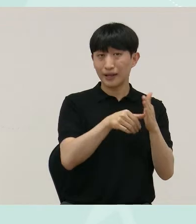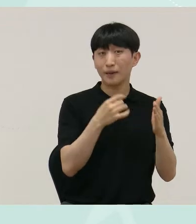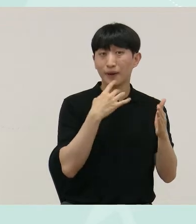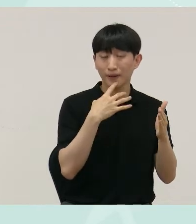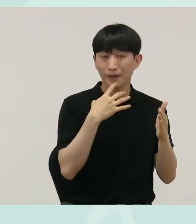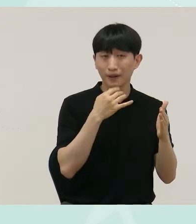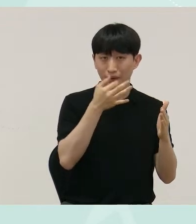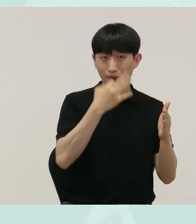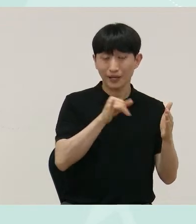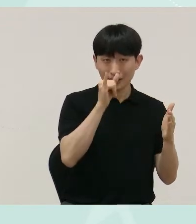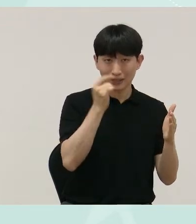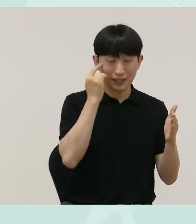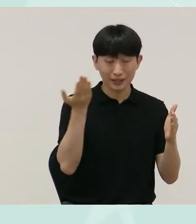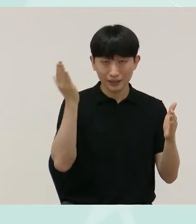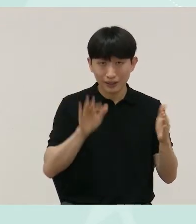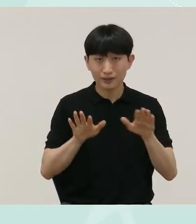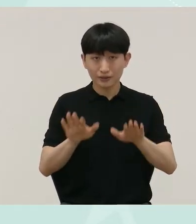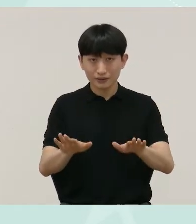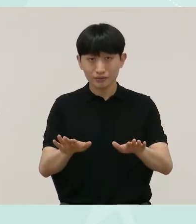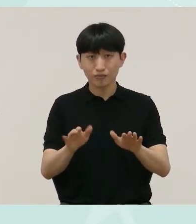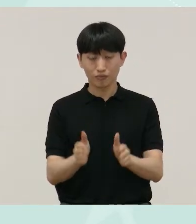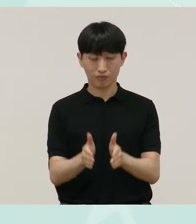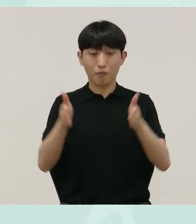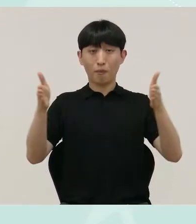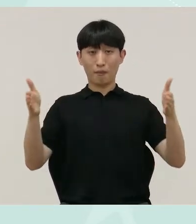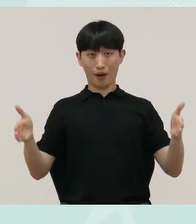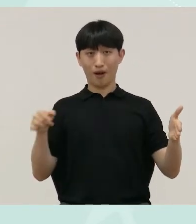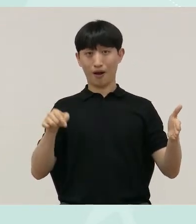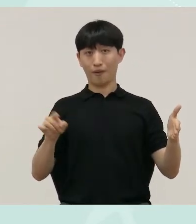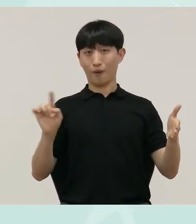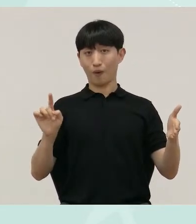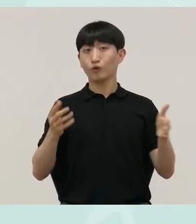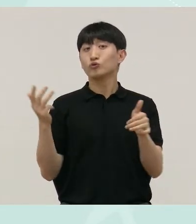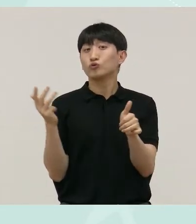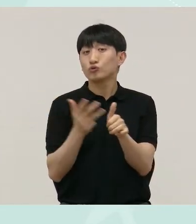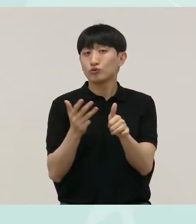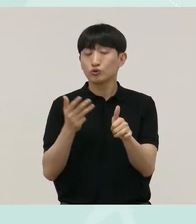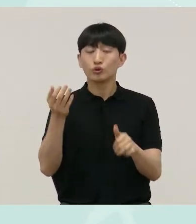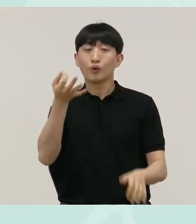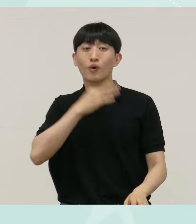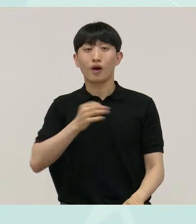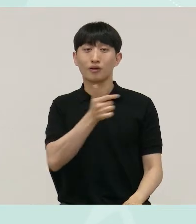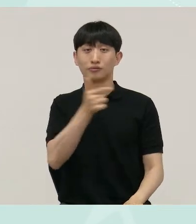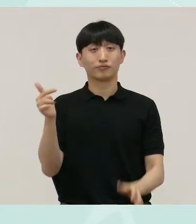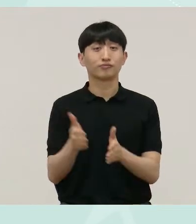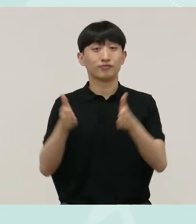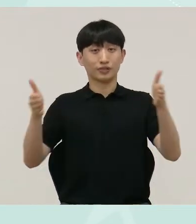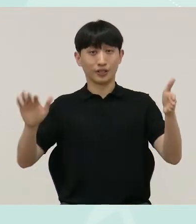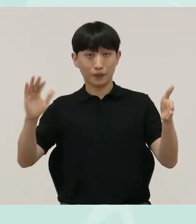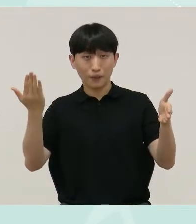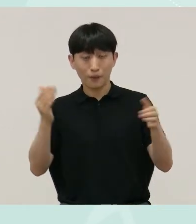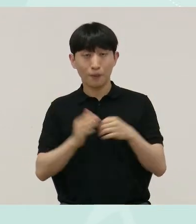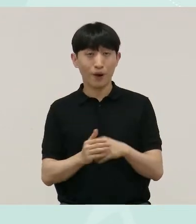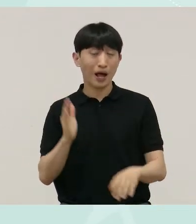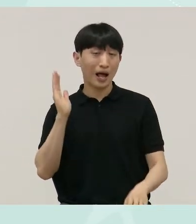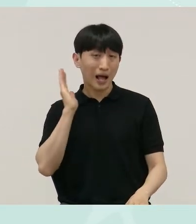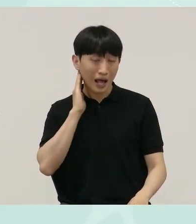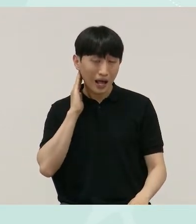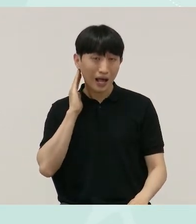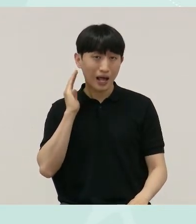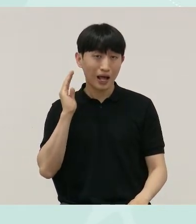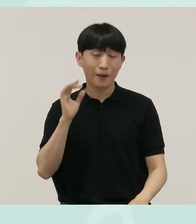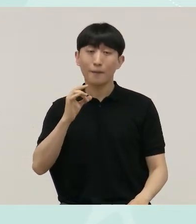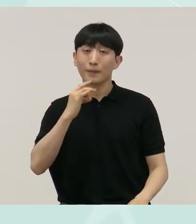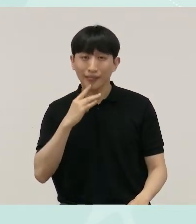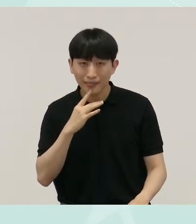말씀드렸다시피 종양이나 기형에 의한 난청도 수술이 많이 이루어지고 있으며, 그 다음에 일측 혹은 비대칭성 난청, 그